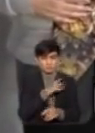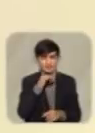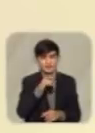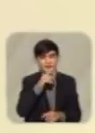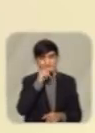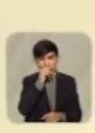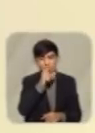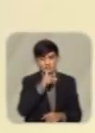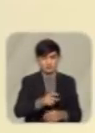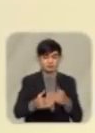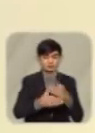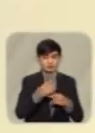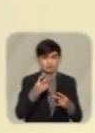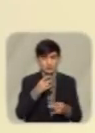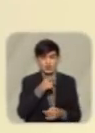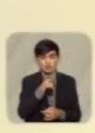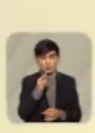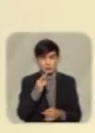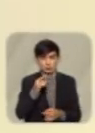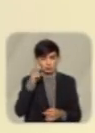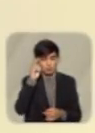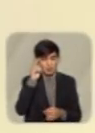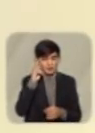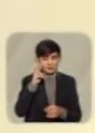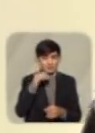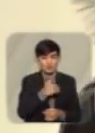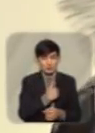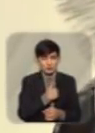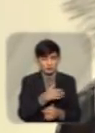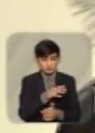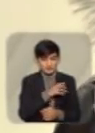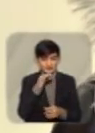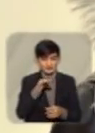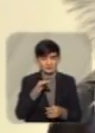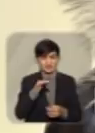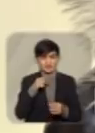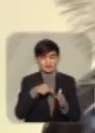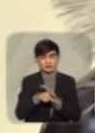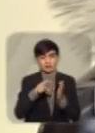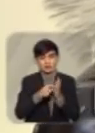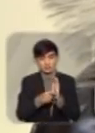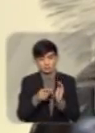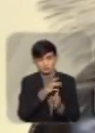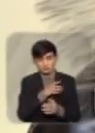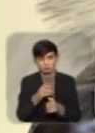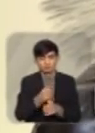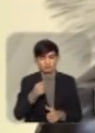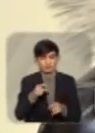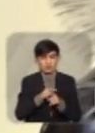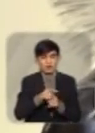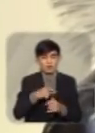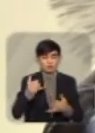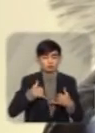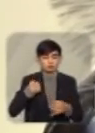етуде. Ребенок в штаны сходил по большому в туалет. Балам сабақ үстінде үлкен дәретке тұрып қойған. Ал мұғалім бұл жағдайды білмеймін